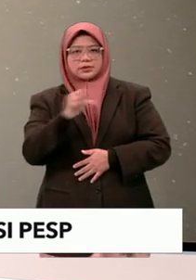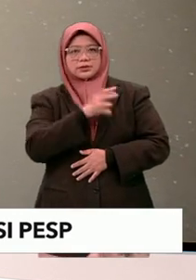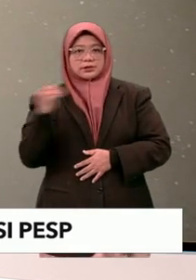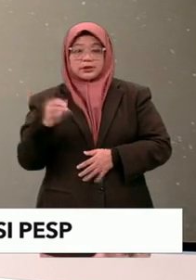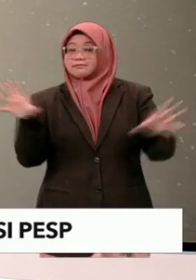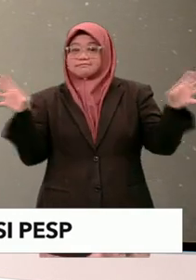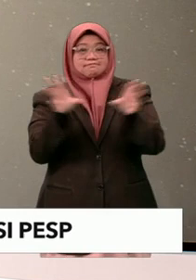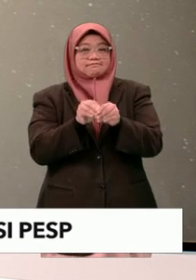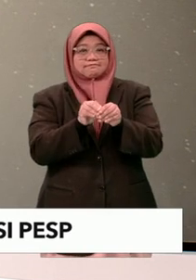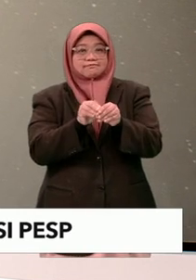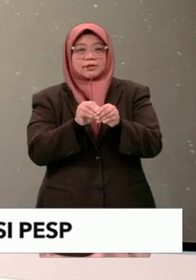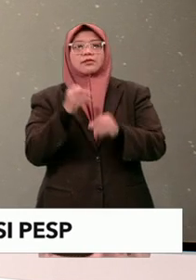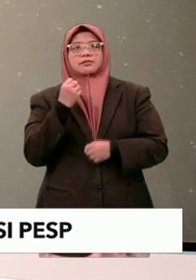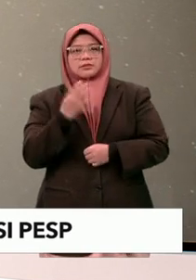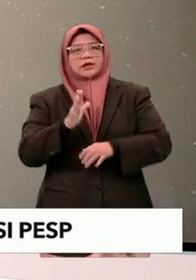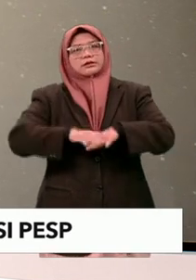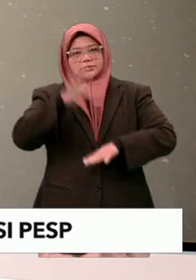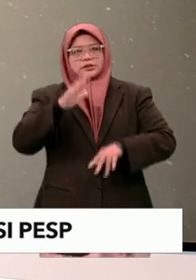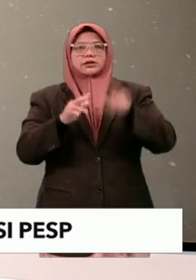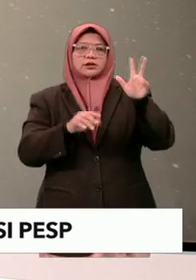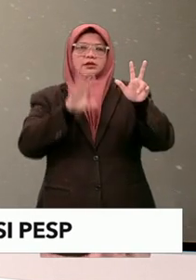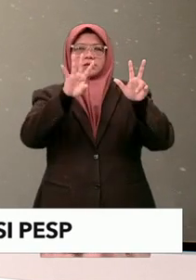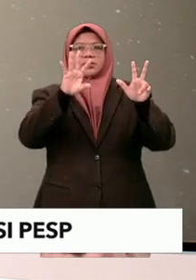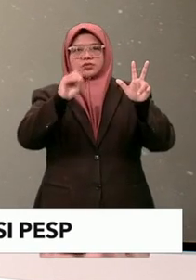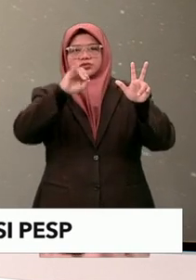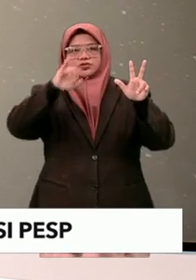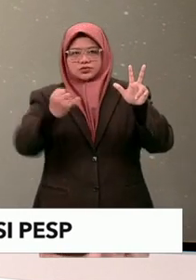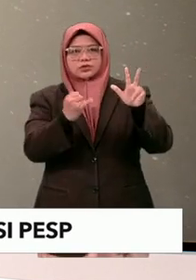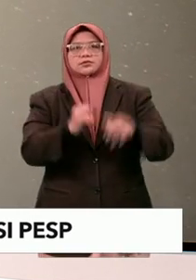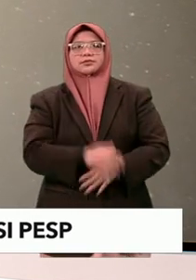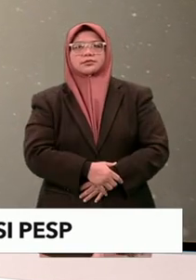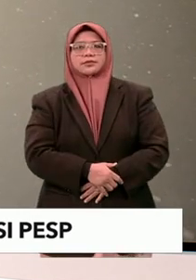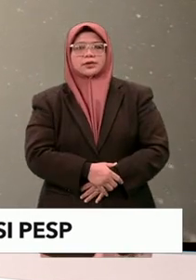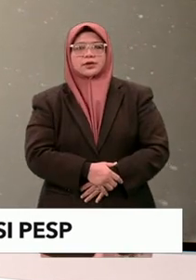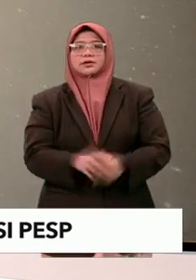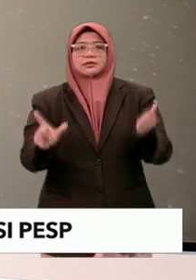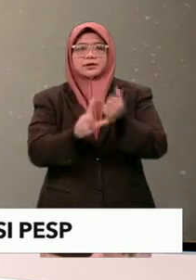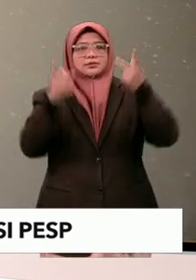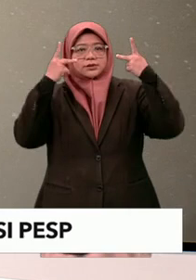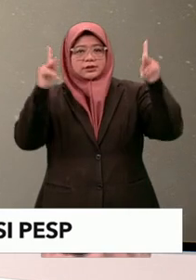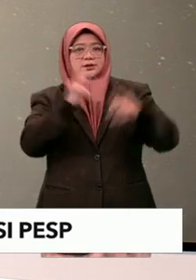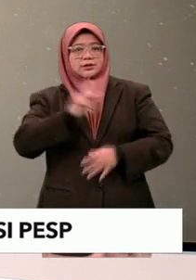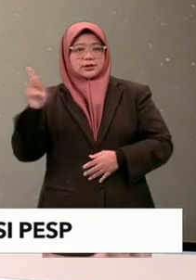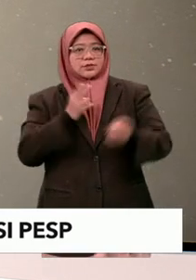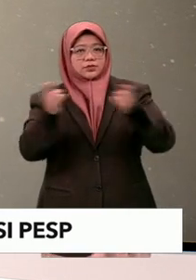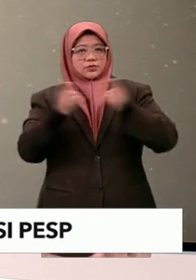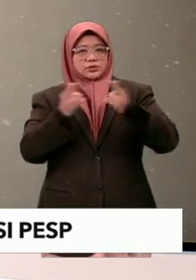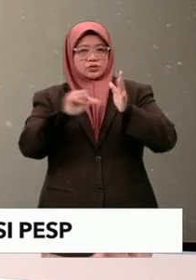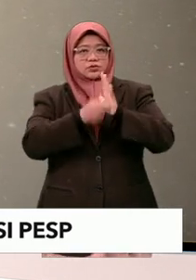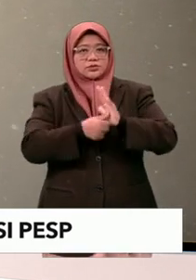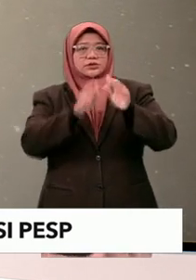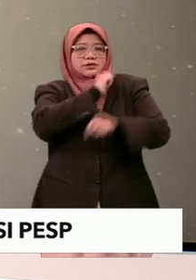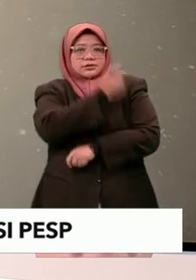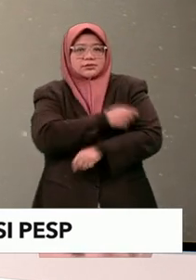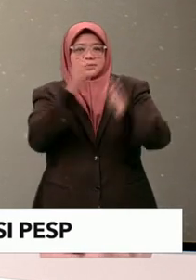nilai pelaburan tertinggi melebihi RM340 juta. Naib Presiden Kanan Pengurusan Sumber Tenaga